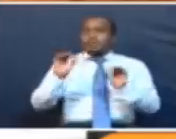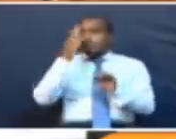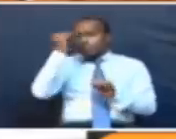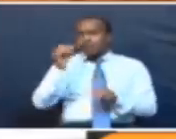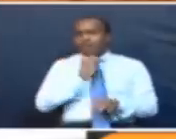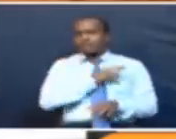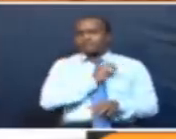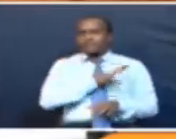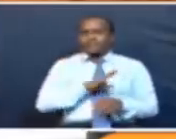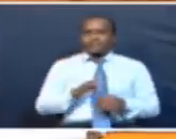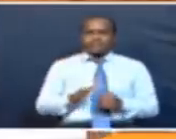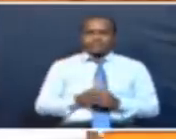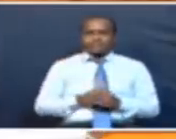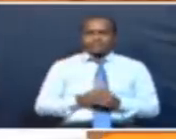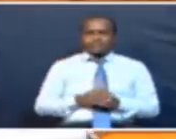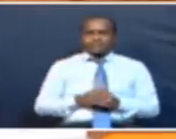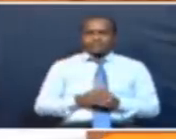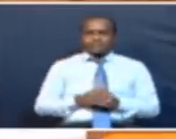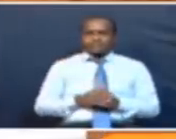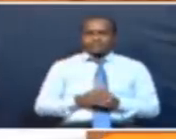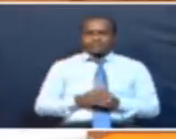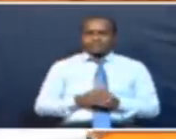Chairman,